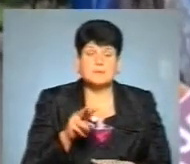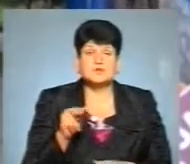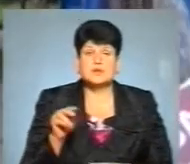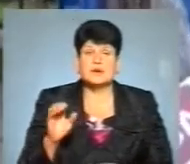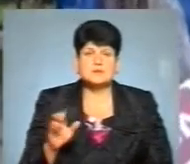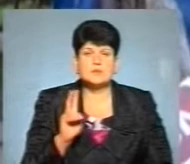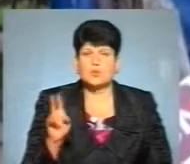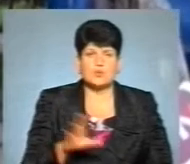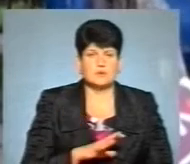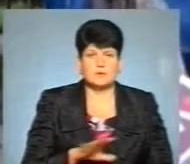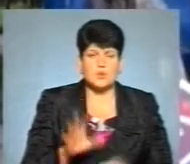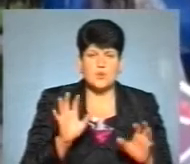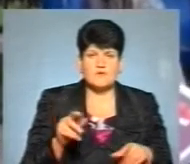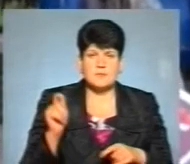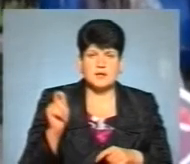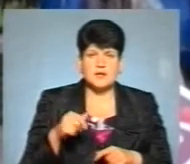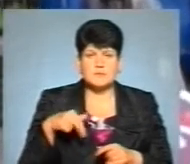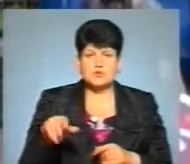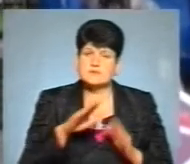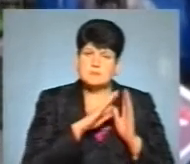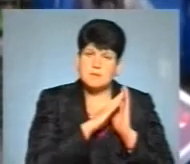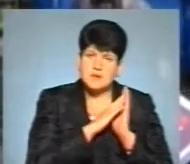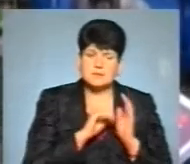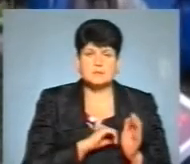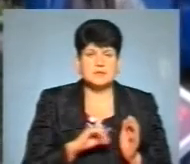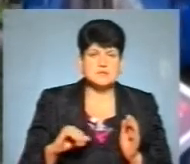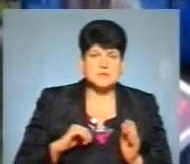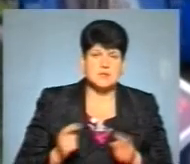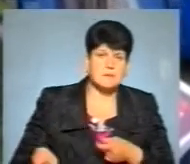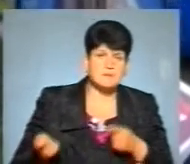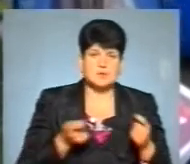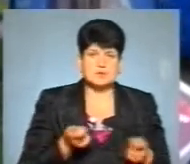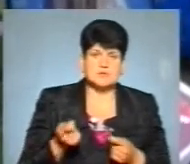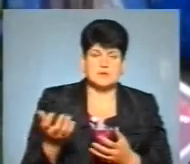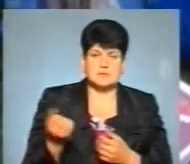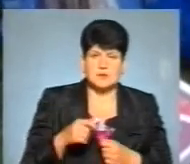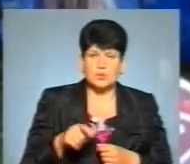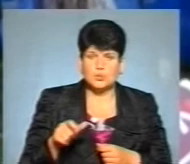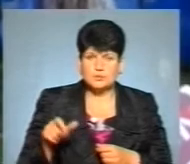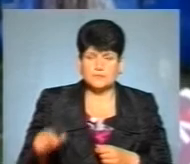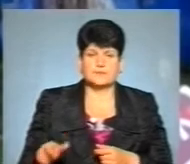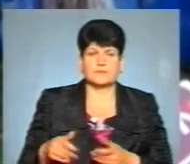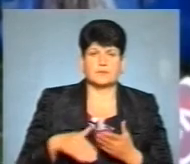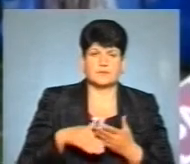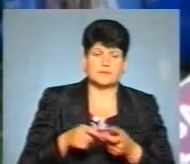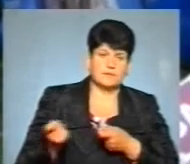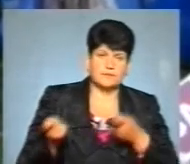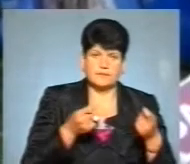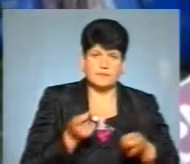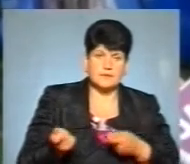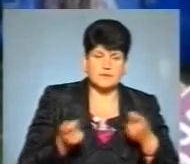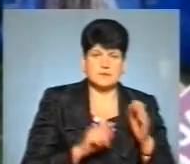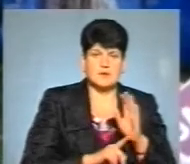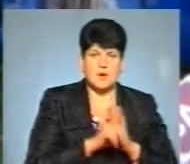не було, голова приїхав, пішов спати. Ми самі носили, наймали людей, носили сюди на гору і сюди на